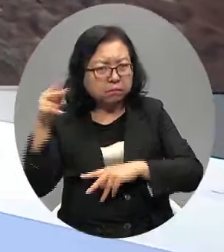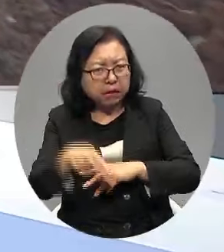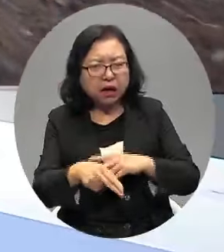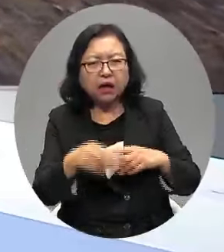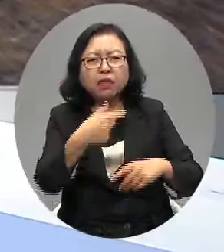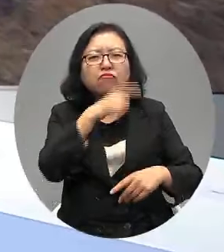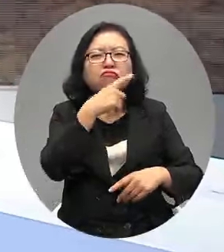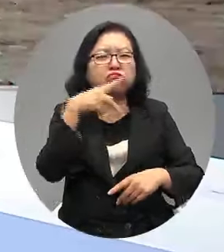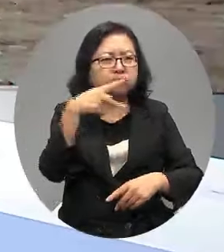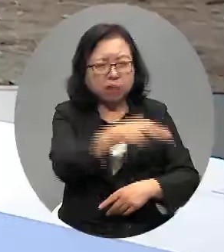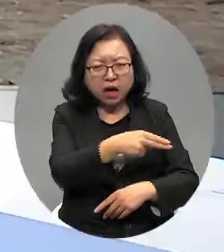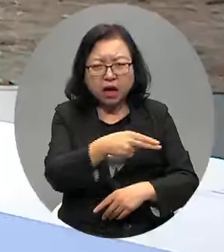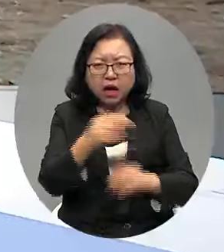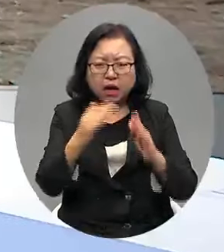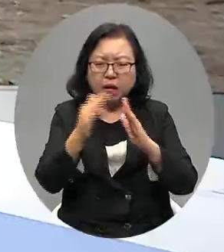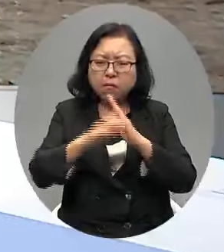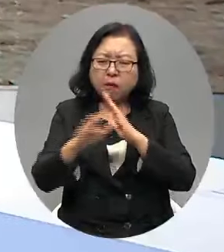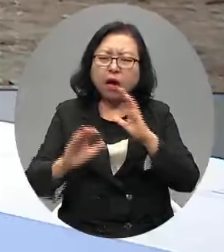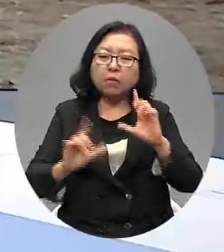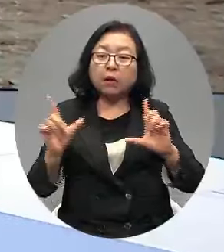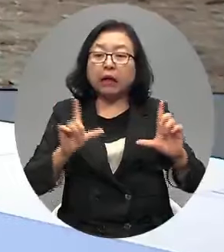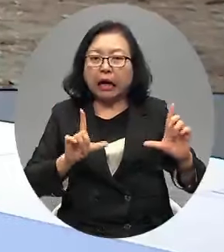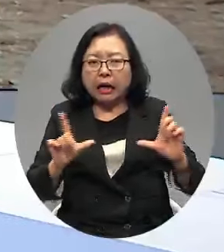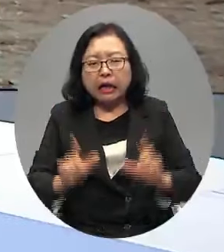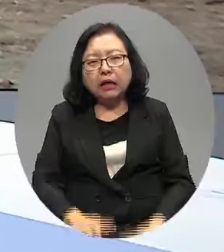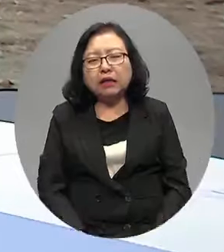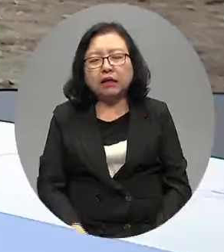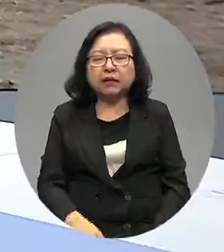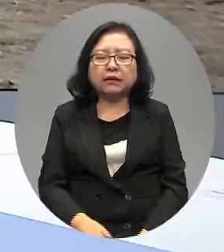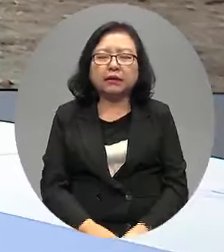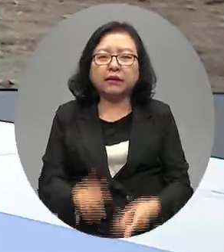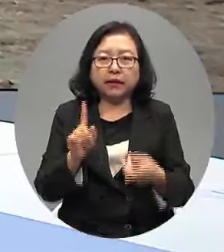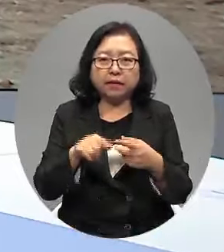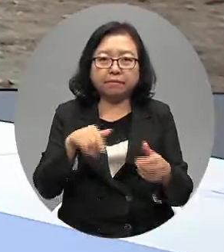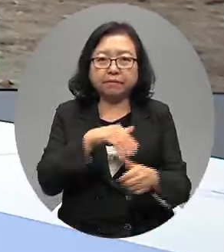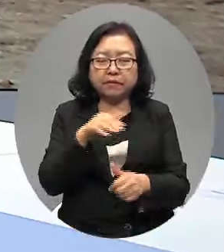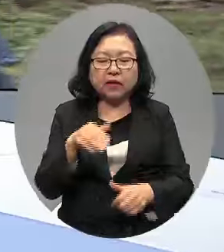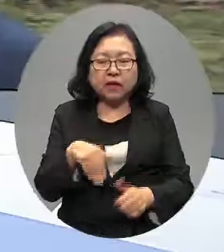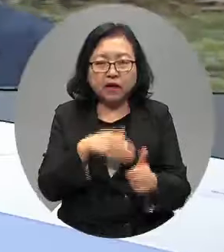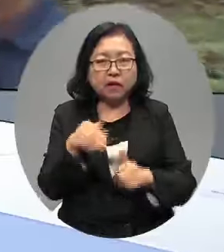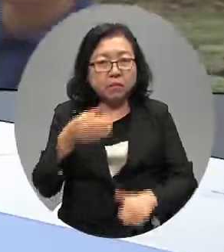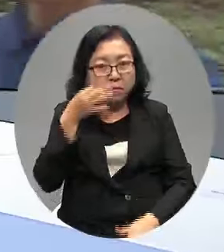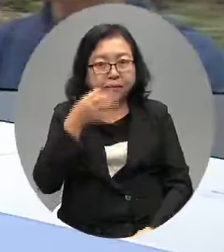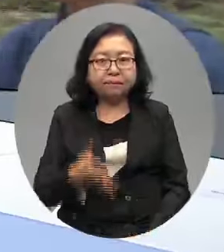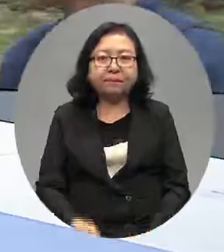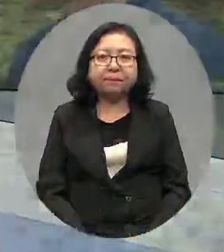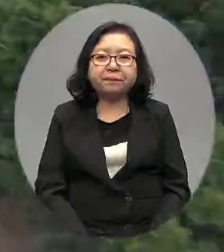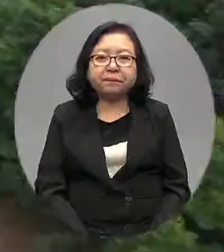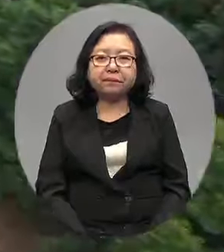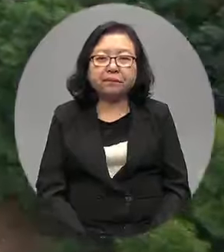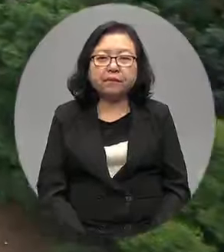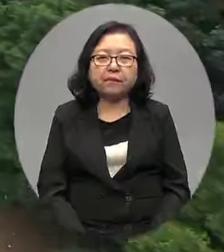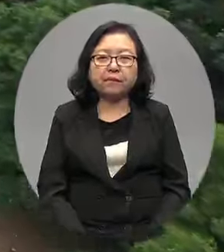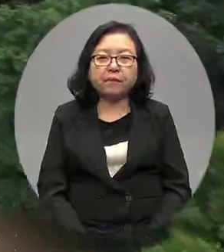끊어진 마을은 처참한 모습을 드러냈습니다. 이초원 기자가 현장을 다녀왔습니다.